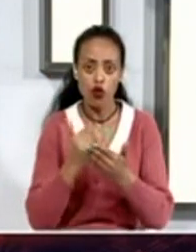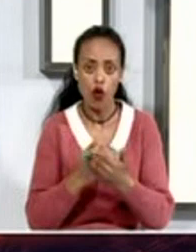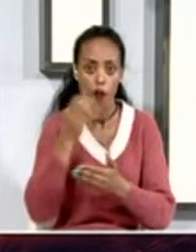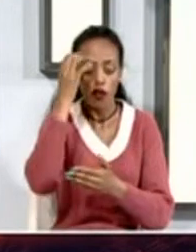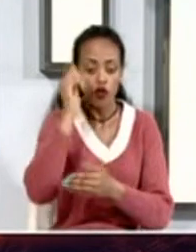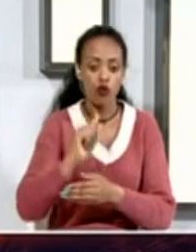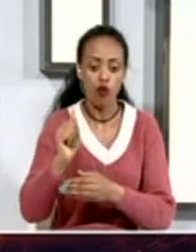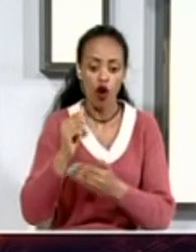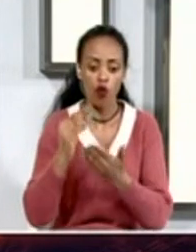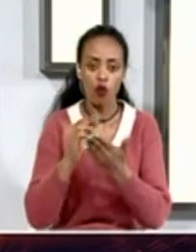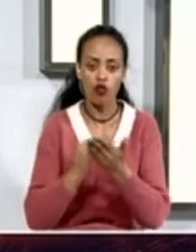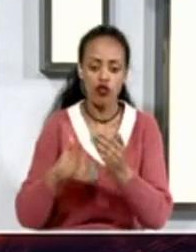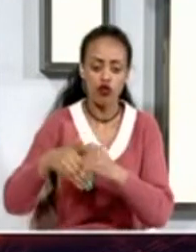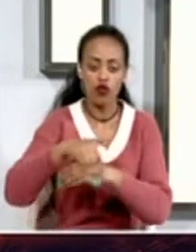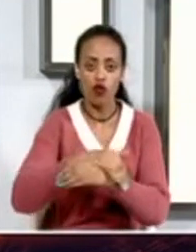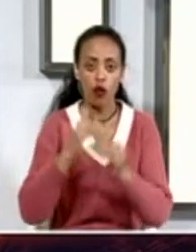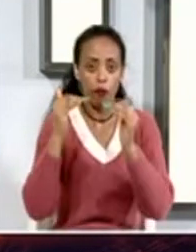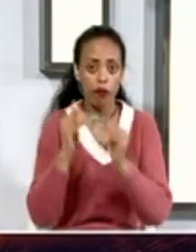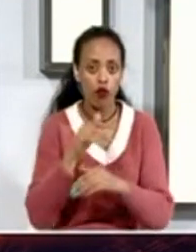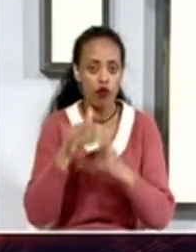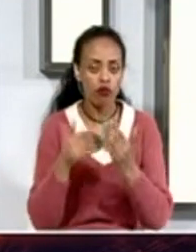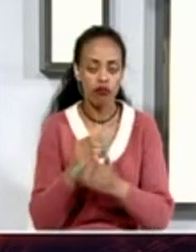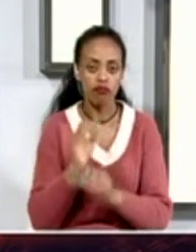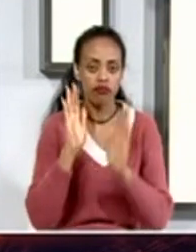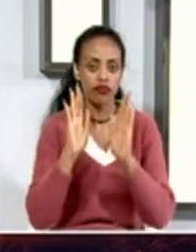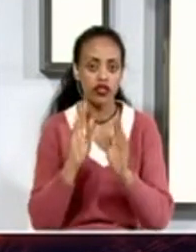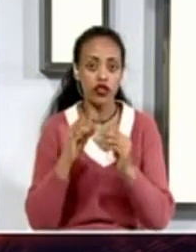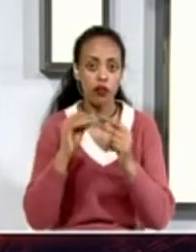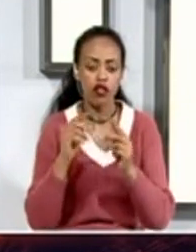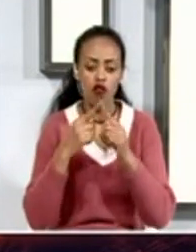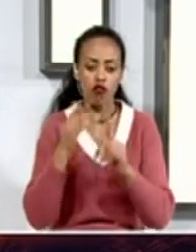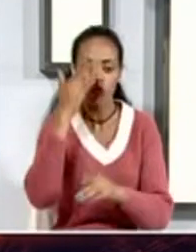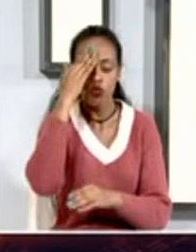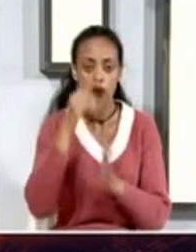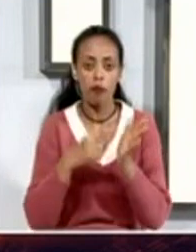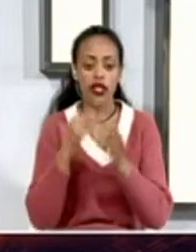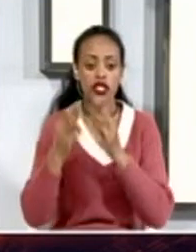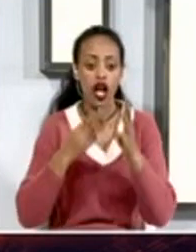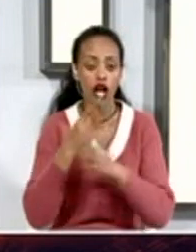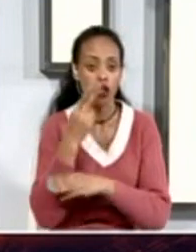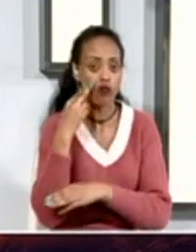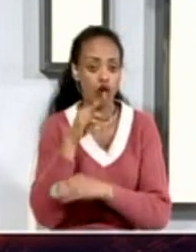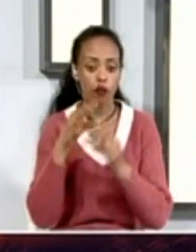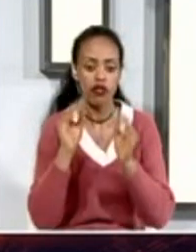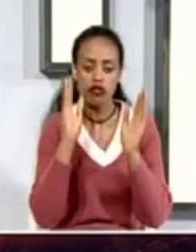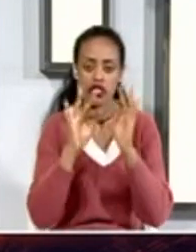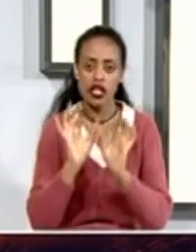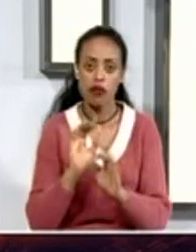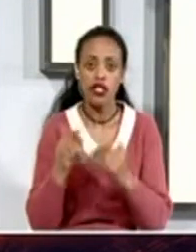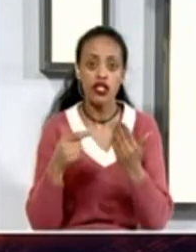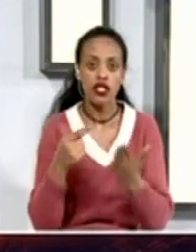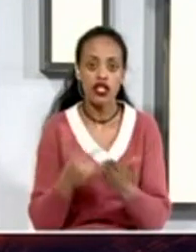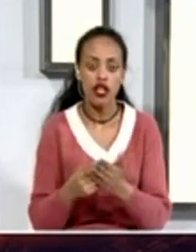መንግስቲ ድጎማ ገይሩ ማዕረት ክስታይ እዩ ትመረፃስ ፍሉጥ እሞ ብግልፂ ዓለም ዝረኣየ መረፃ እዩ። ምንም ፀገም የለን።